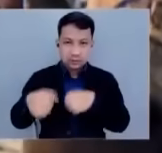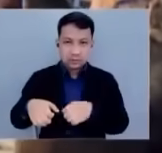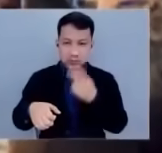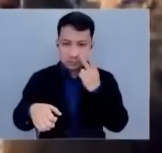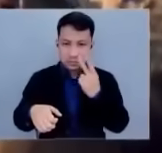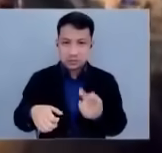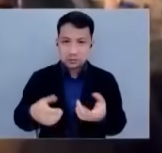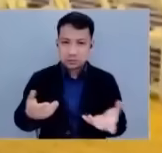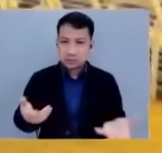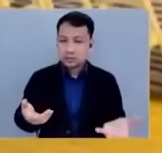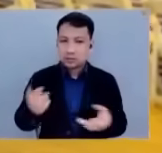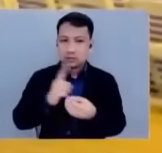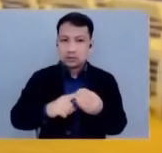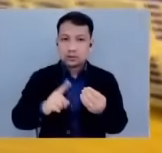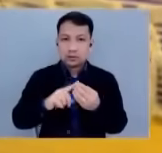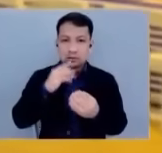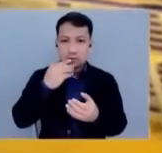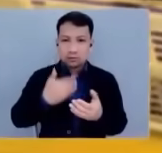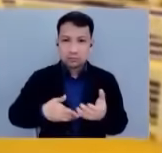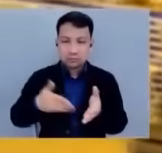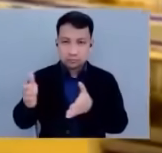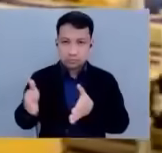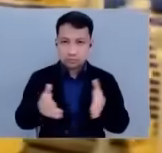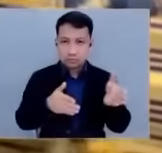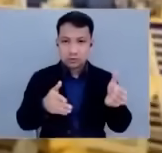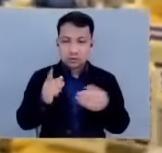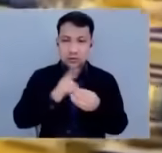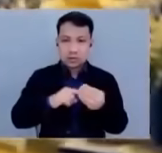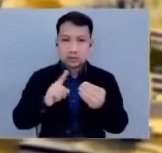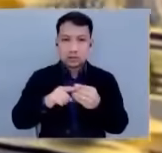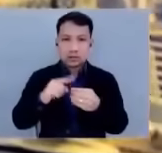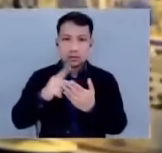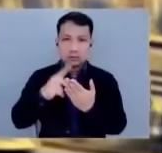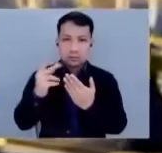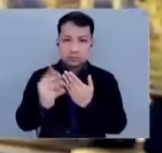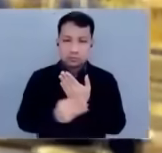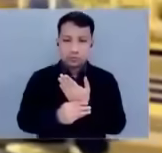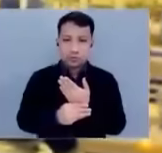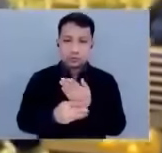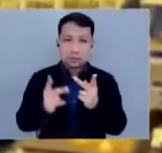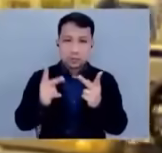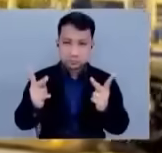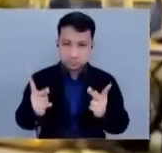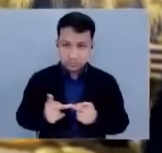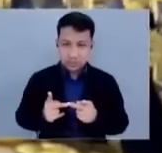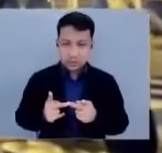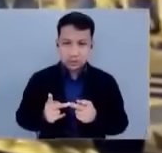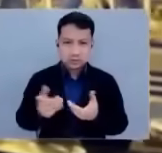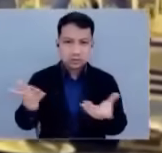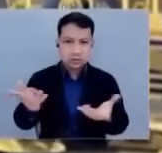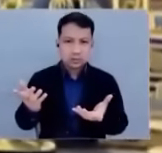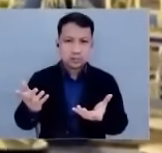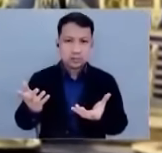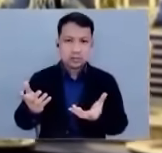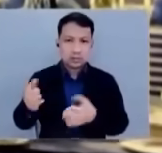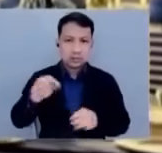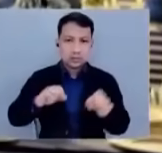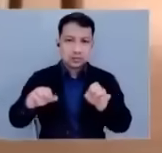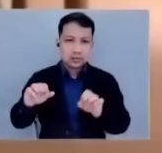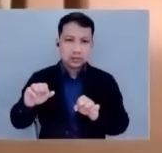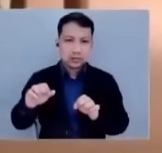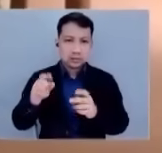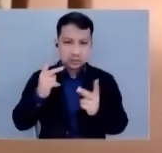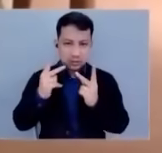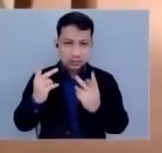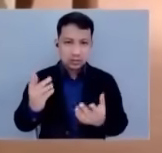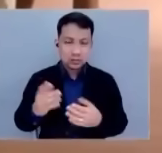kapansin-pansin na well-organized ang lahat mula sa programa, venue settings at kahit sa pag-e-entertain ng mga bisita.